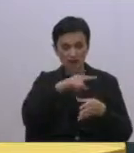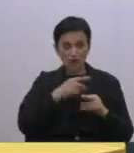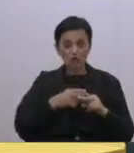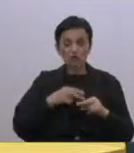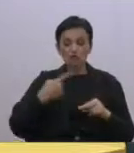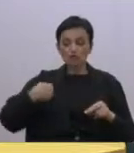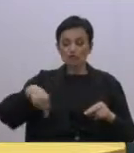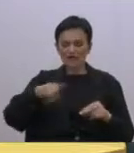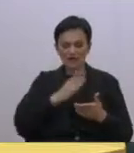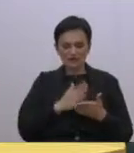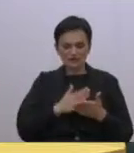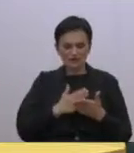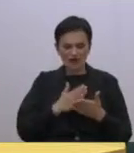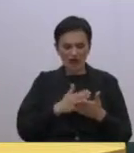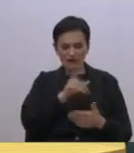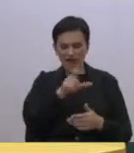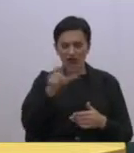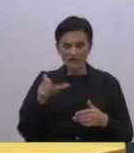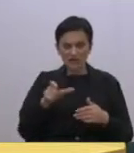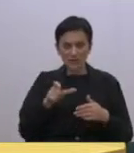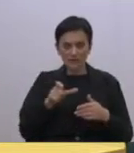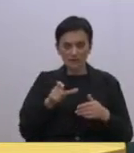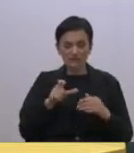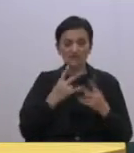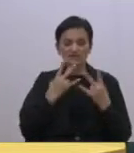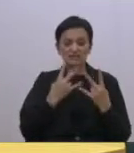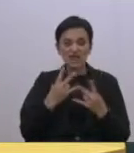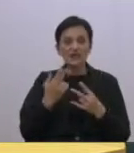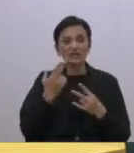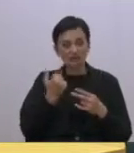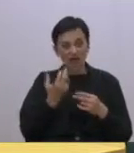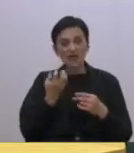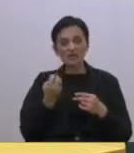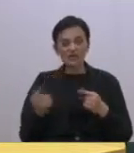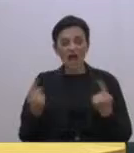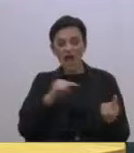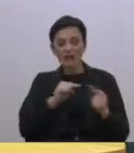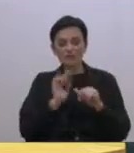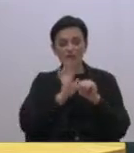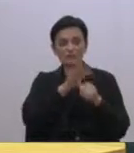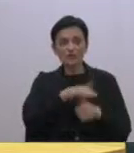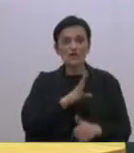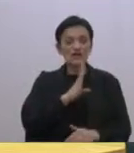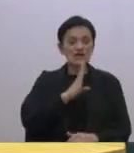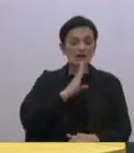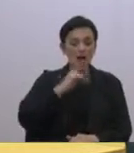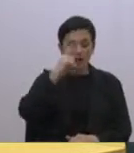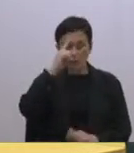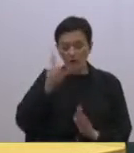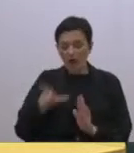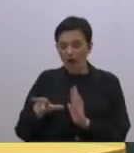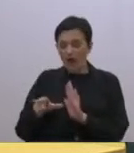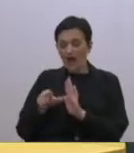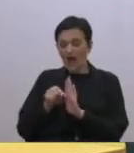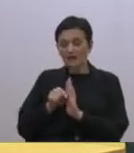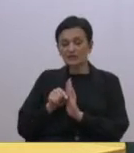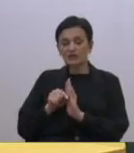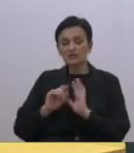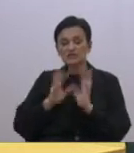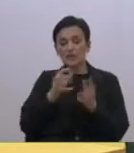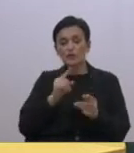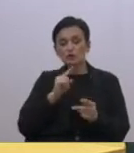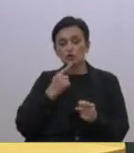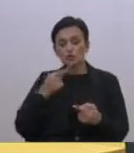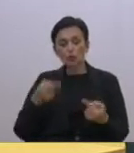და თან ერთმანეთს ჩაგრავთ. ანუ ქალი და მამაკაცი ერთად კი არ ებრძოდა სამყაროს სირთულეებს.